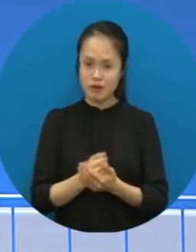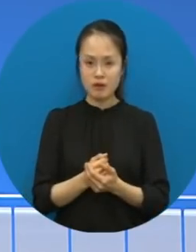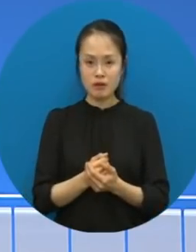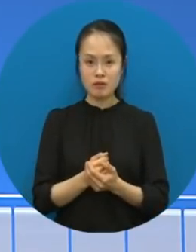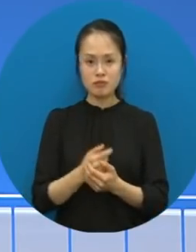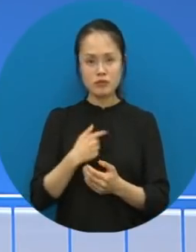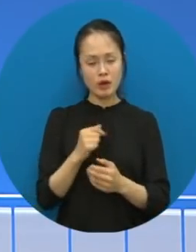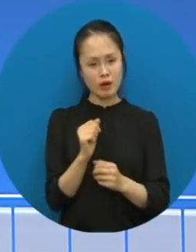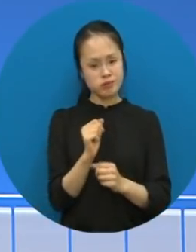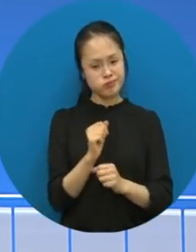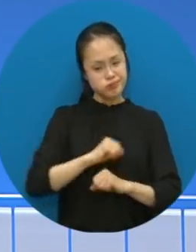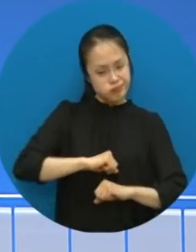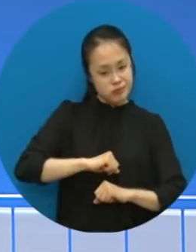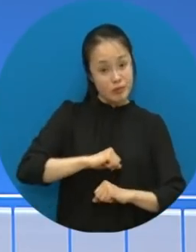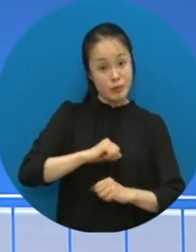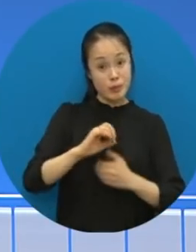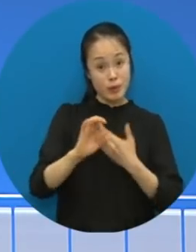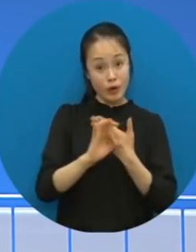하지 않는다면